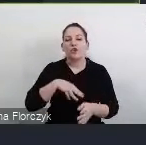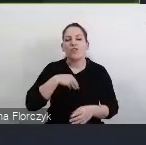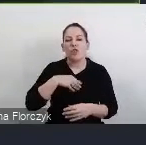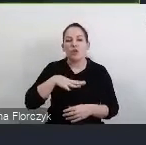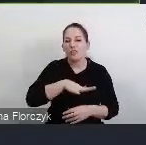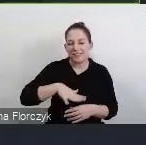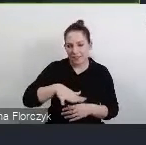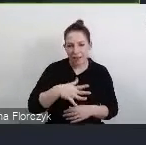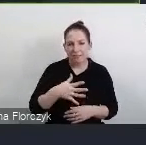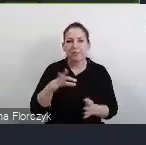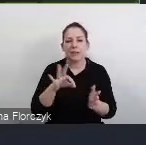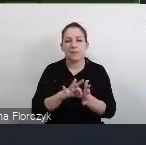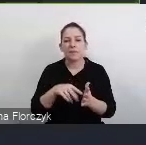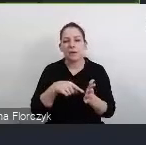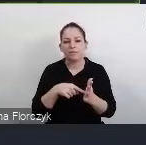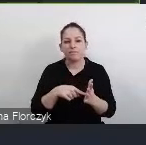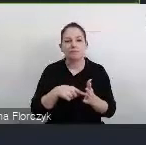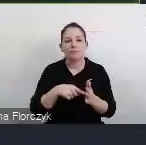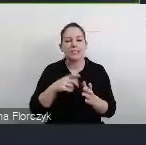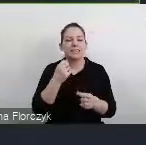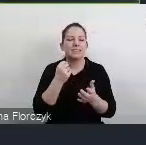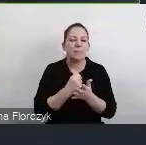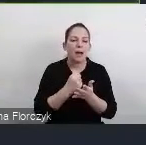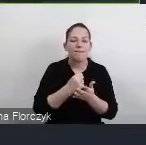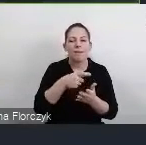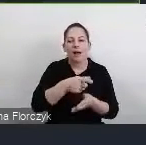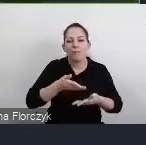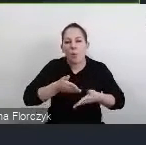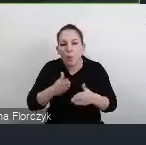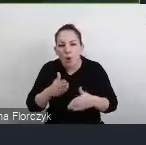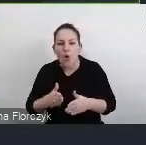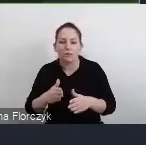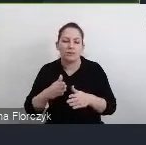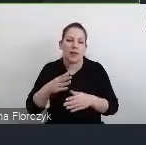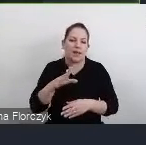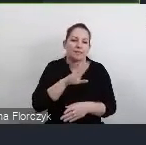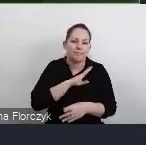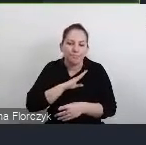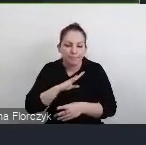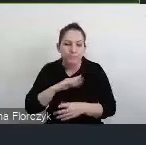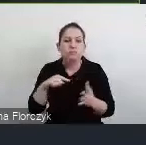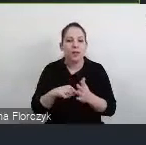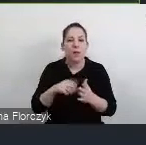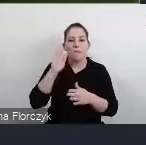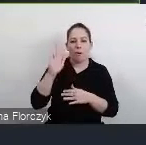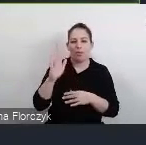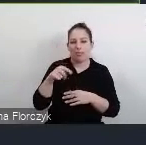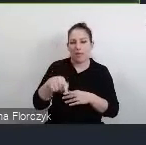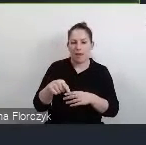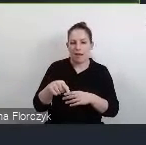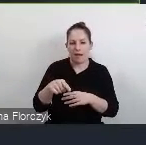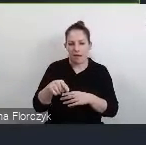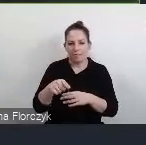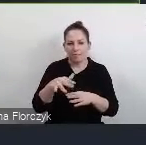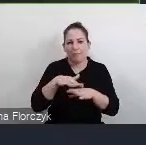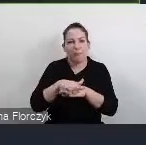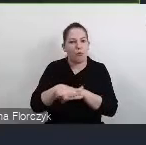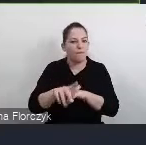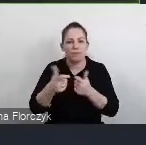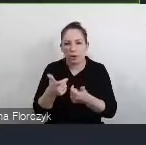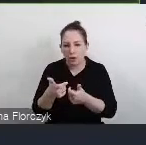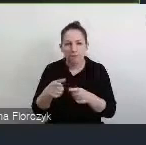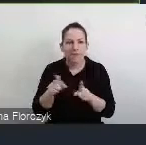na pewno sprawa jakby demografii i też wynikające później z tego tytułu